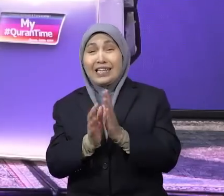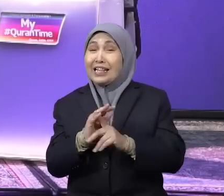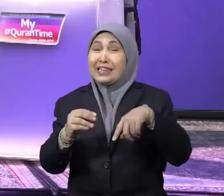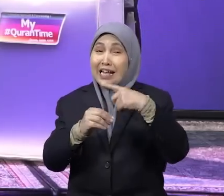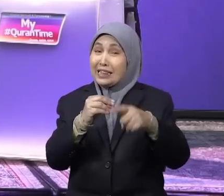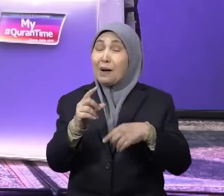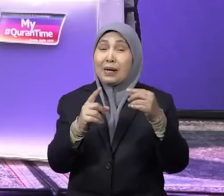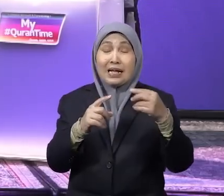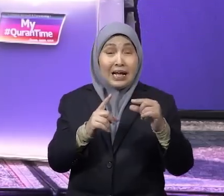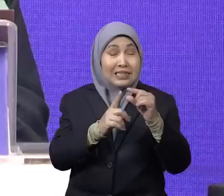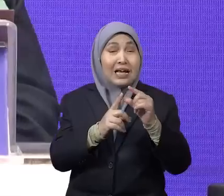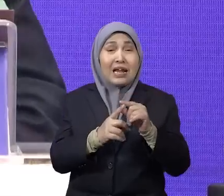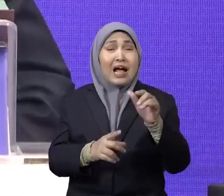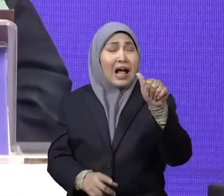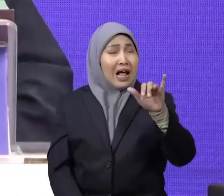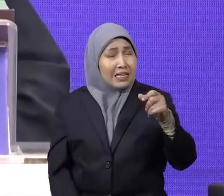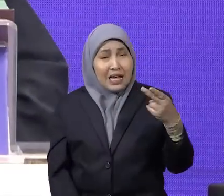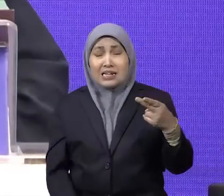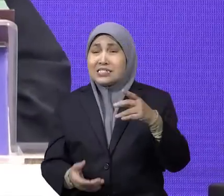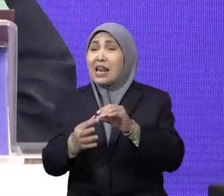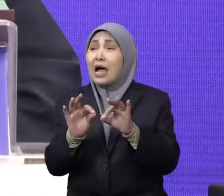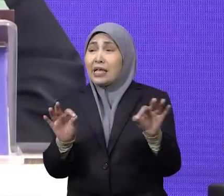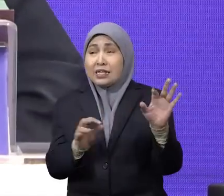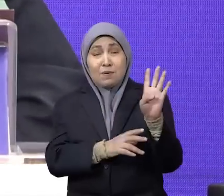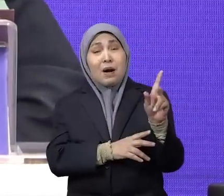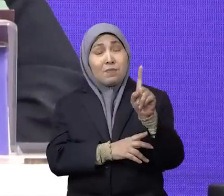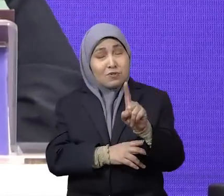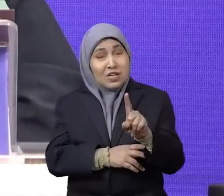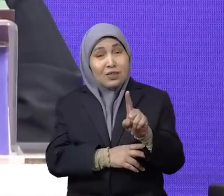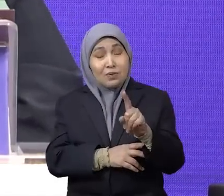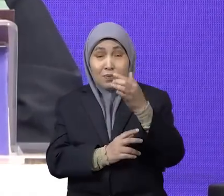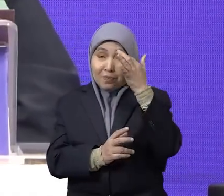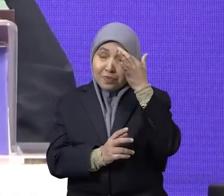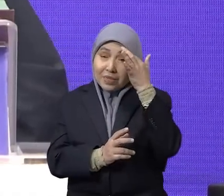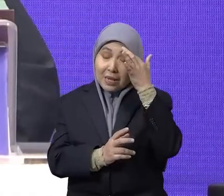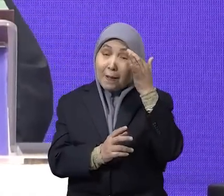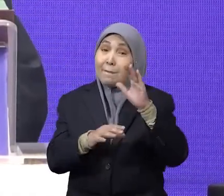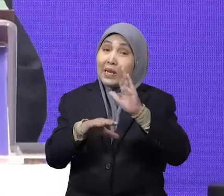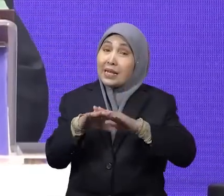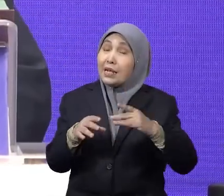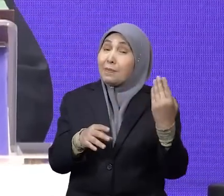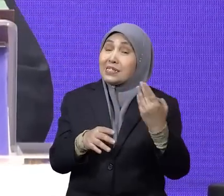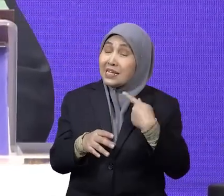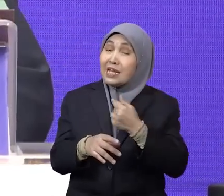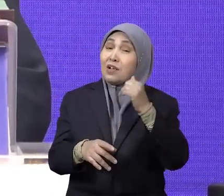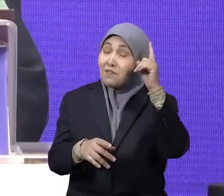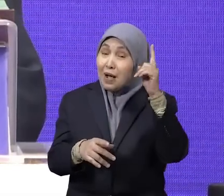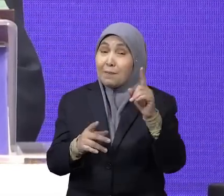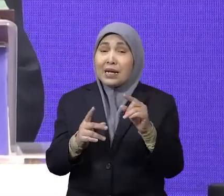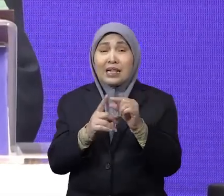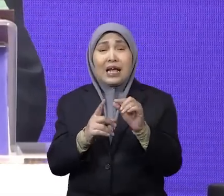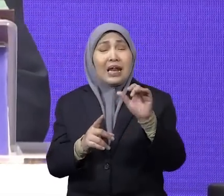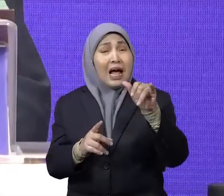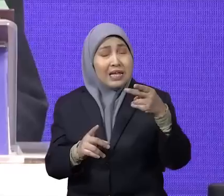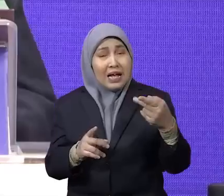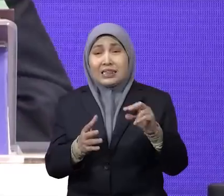tentang perkataan ayah. Ayah kan, maknanya dalam ayat yang ke-41, pada kebiasaannya kita faham perkataan